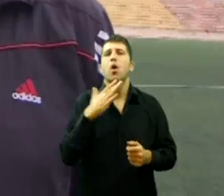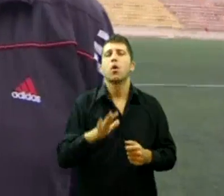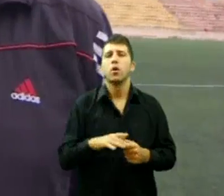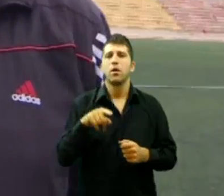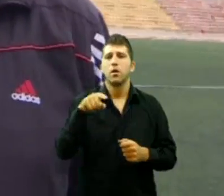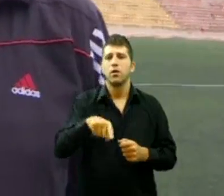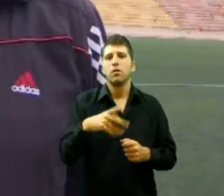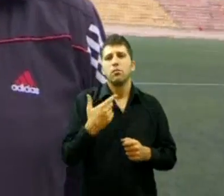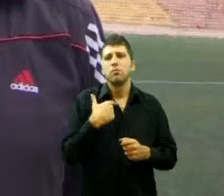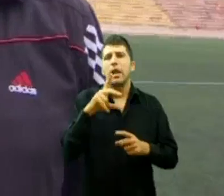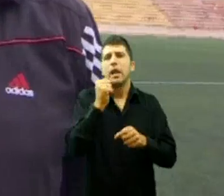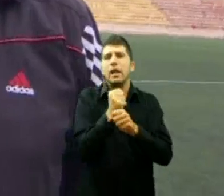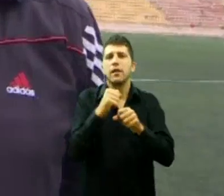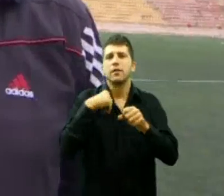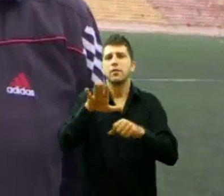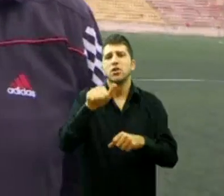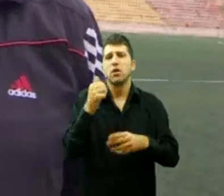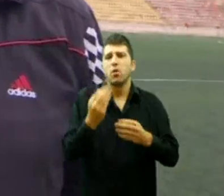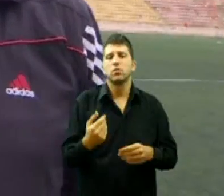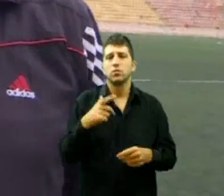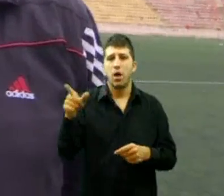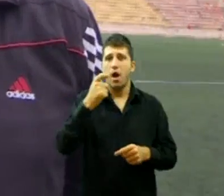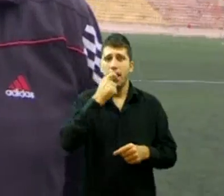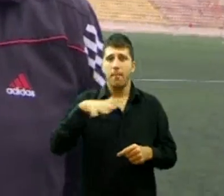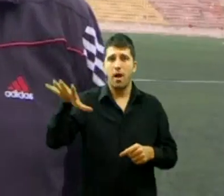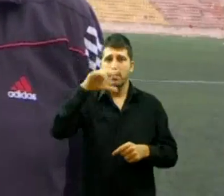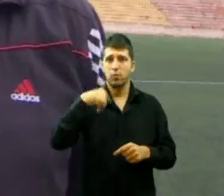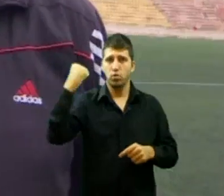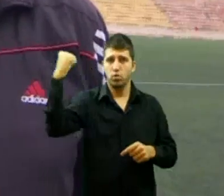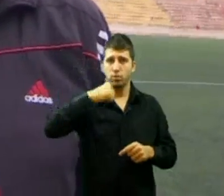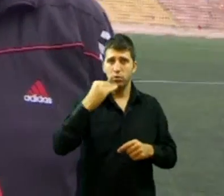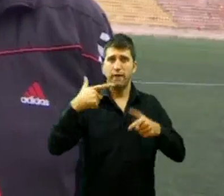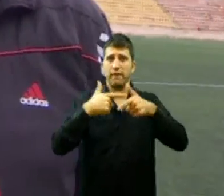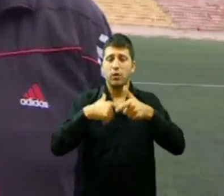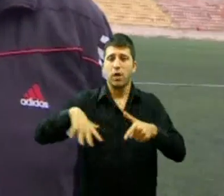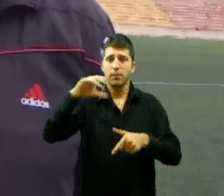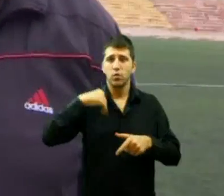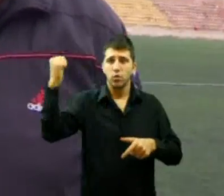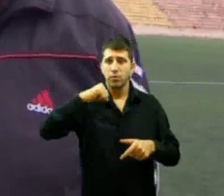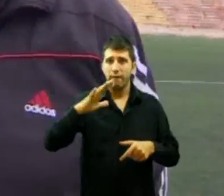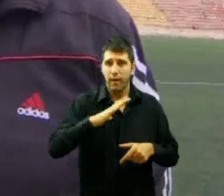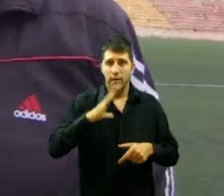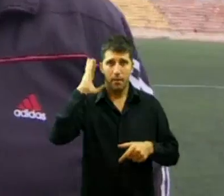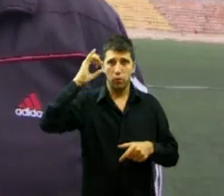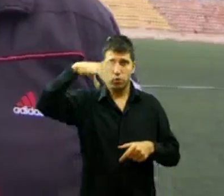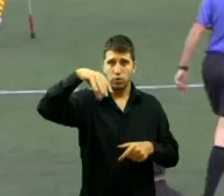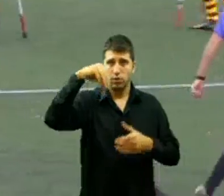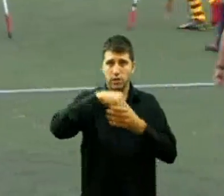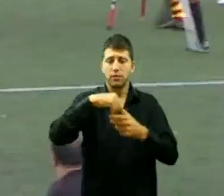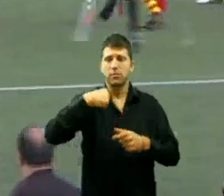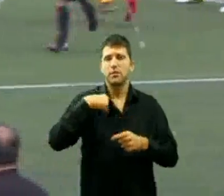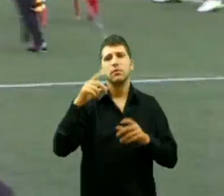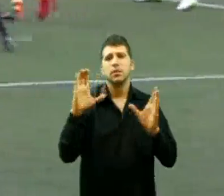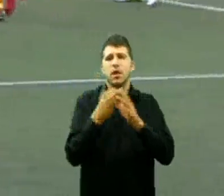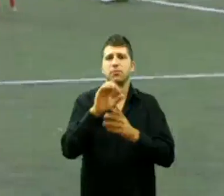ligde çekilelim. Yani şartlanmışlarsa eğer hakem camiası, federasyon şartlanmışsa Malatya'yı düşürmek için. Söylesine biz takımı çekelim o